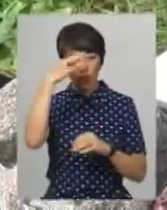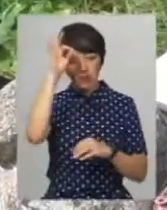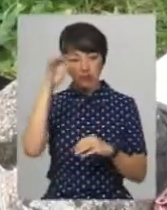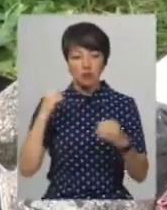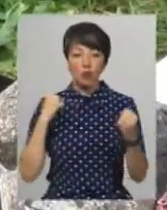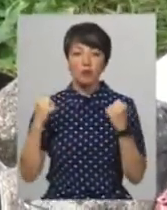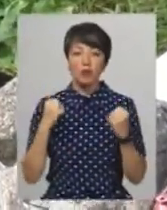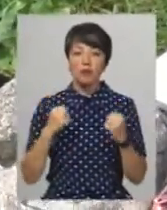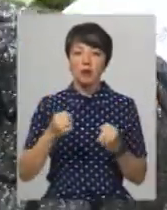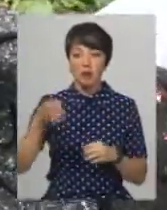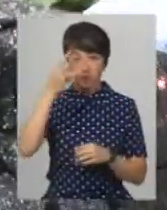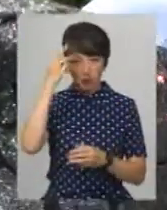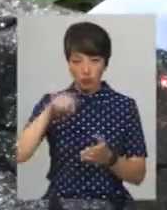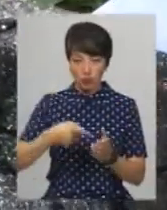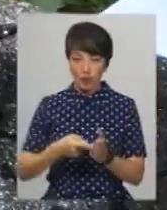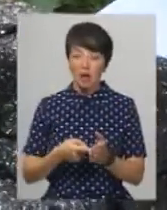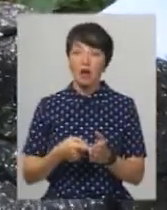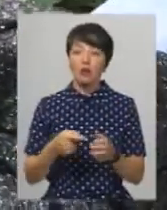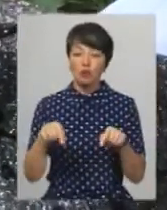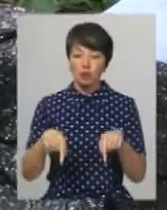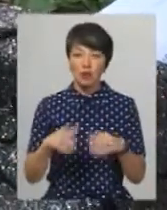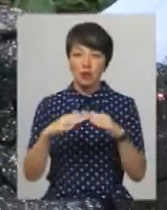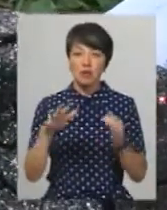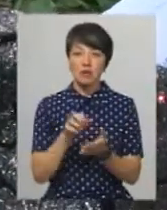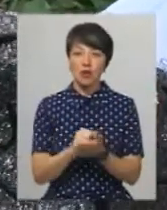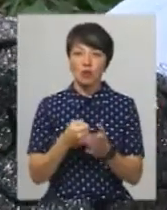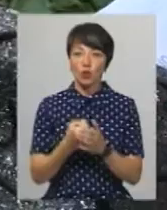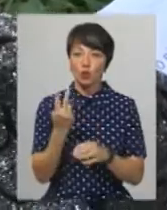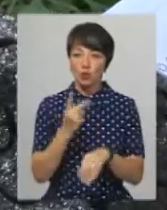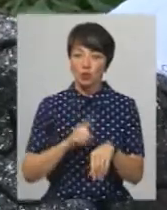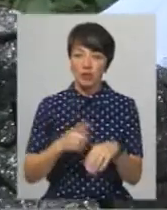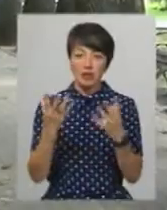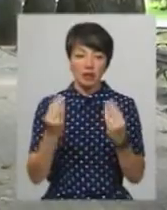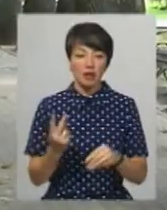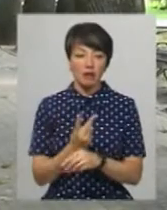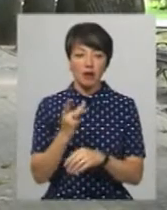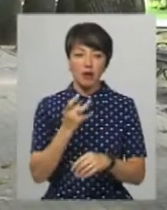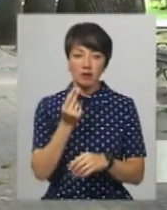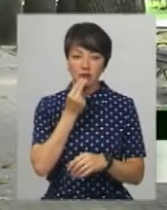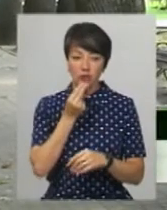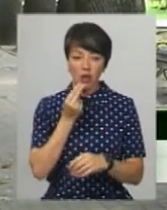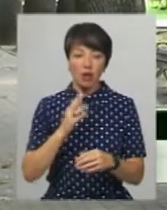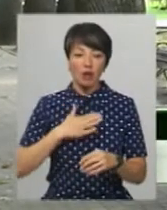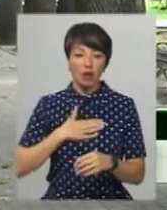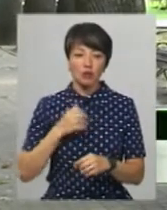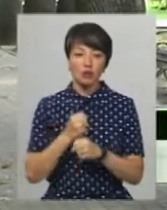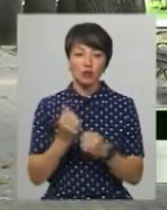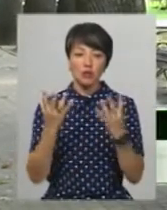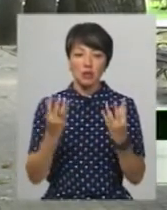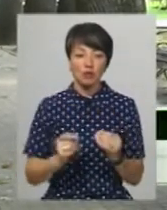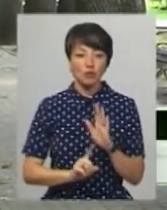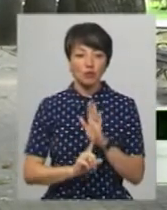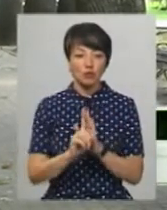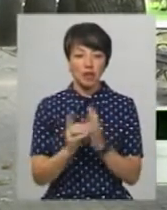спортсменами обласного центру. У цьому пришкільному таборі діти зайняті до 2-ї години дня, двічі харчуються. Наш робочий день розпочинається з